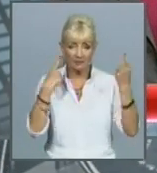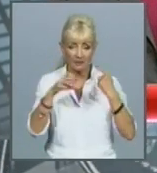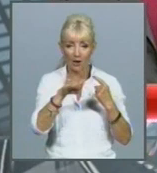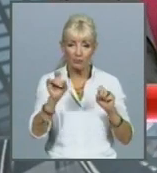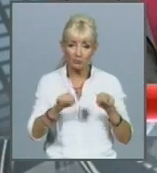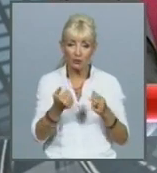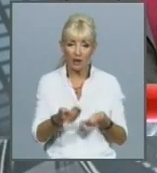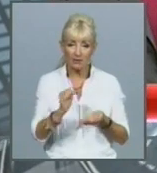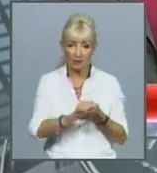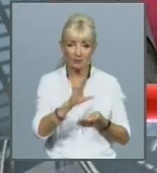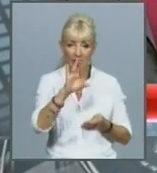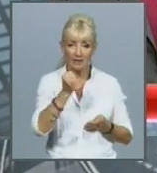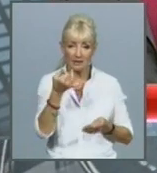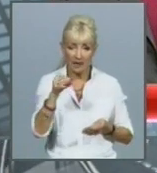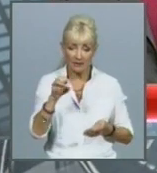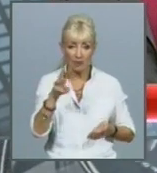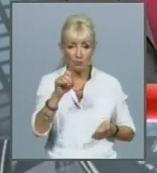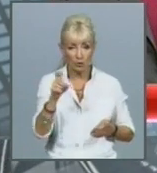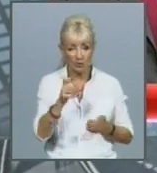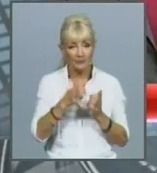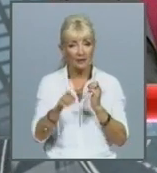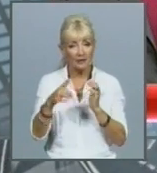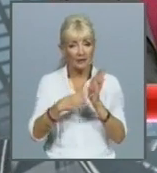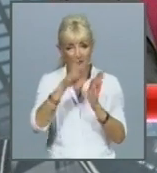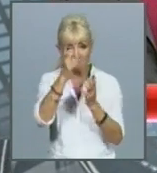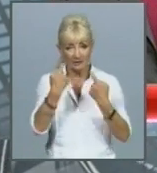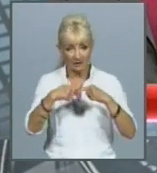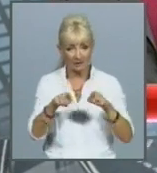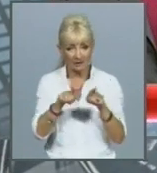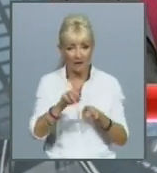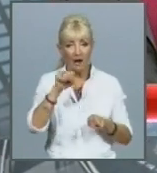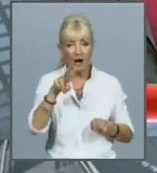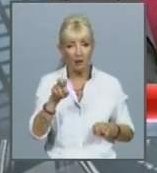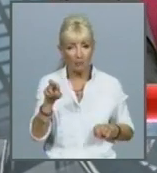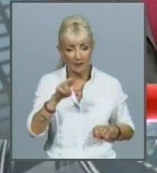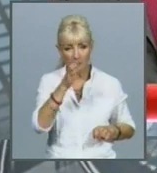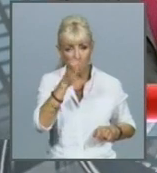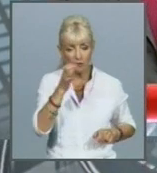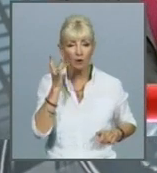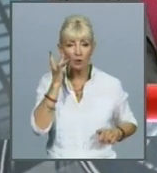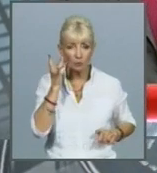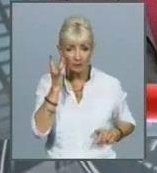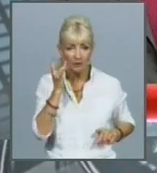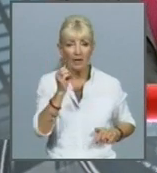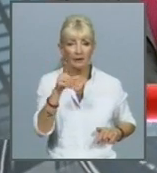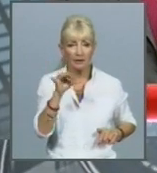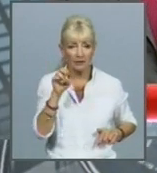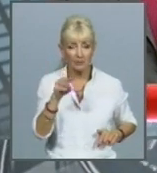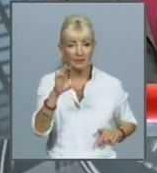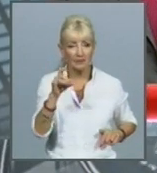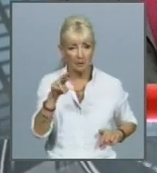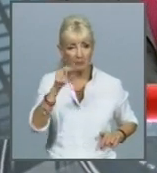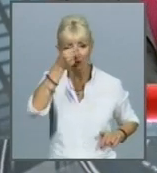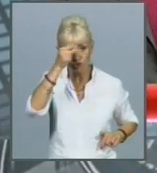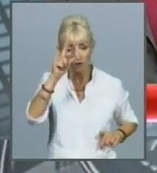можете ознайомитися на сайті МОЗ. Серед цих 9 країн наступні – Албанія, Болгарія, Румунія, Єгипет, Сербія, Чехія